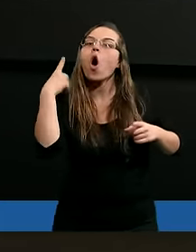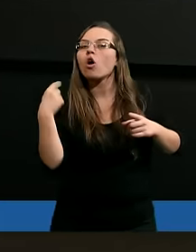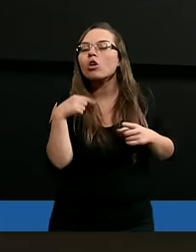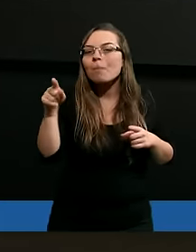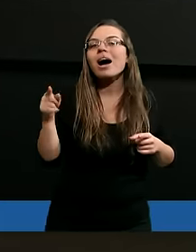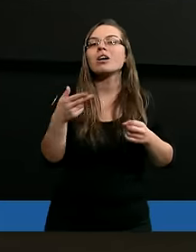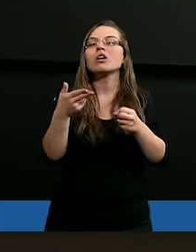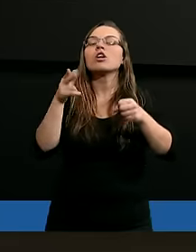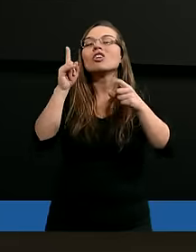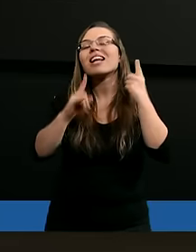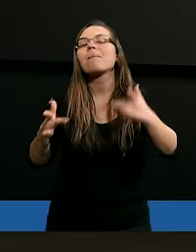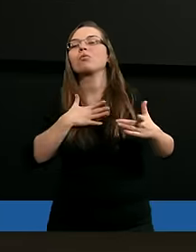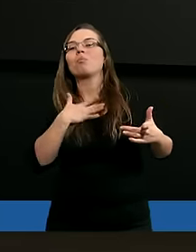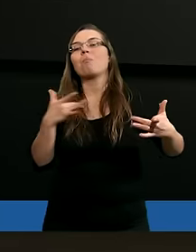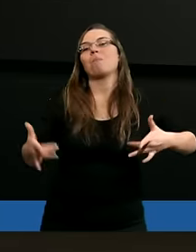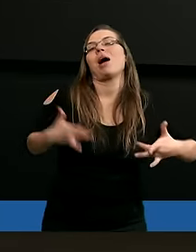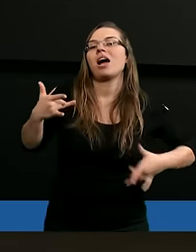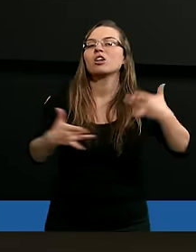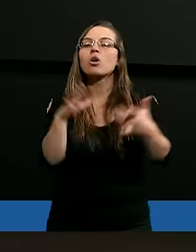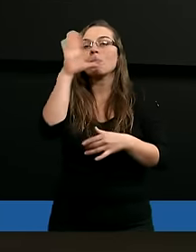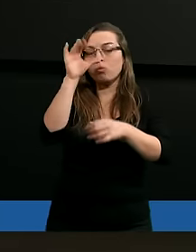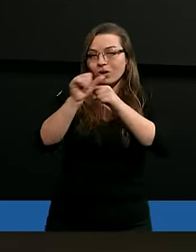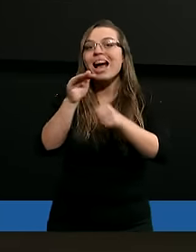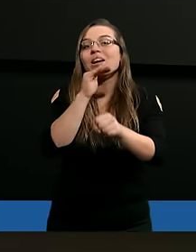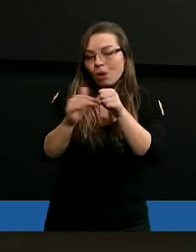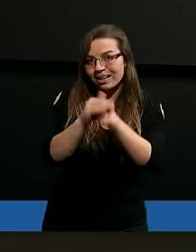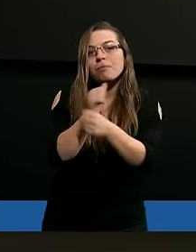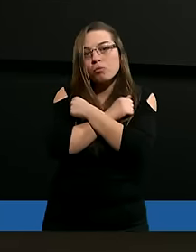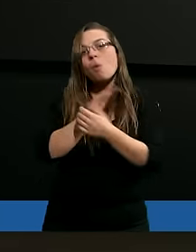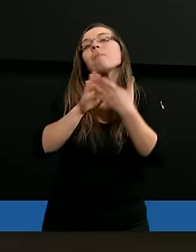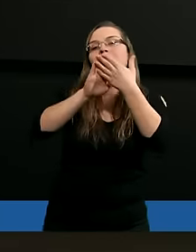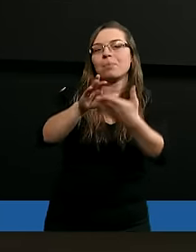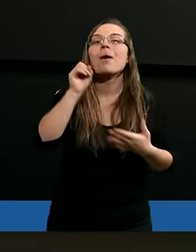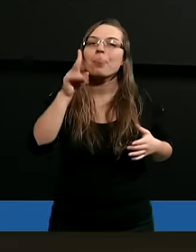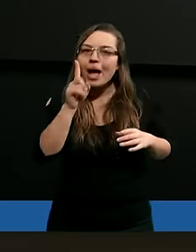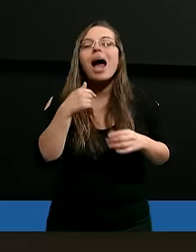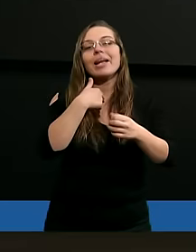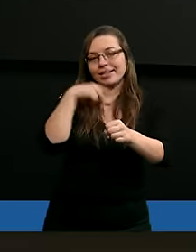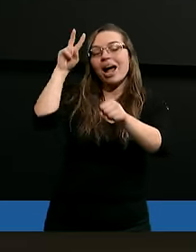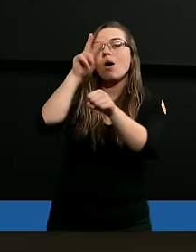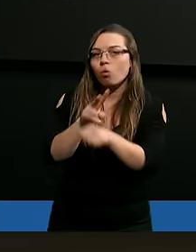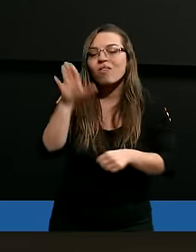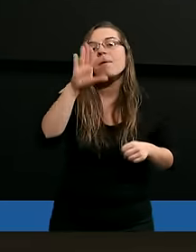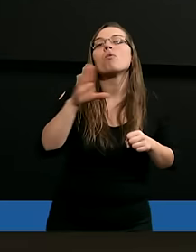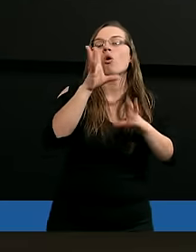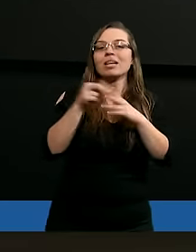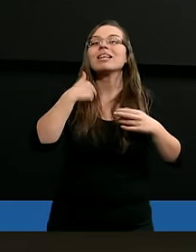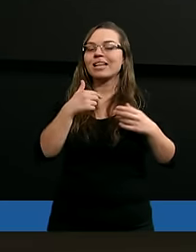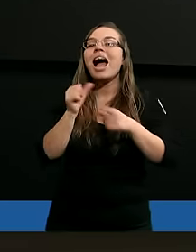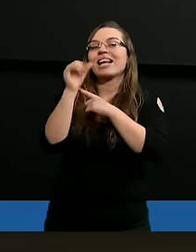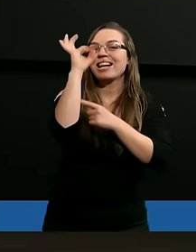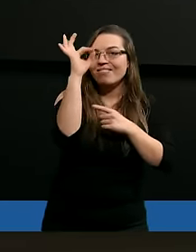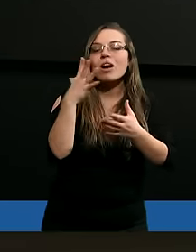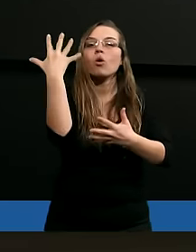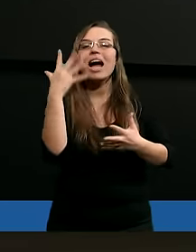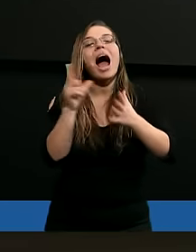co ja się mam tutaj męczyć? Pan Bóg jest łaskawy, miłosierny, przebaczający. Ja Mu naprawdę ufam i ja jestem w Jego ręku,